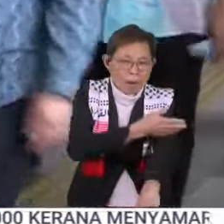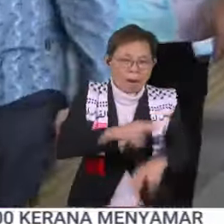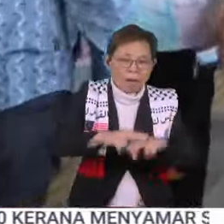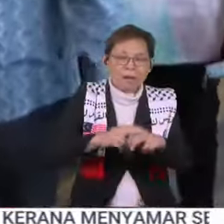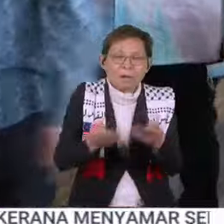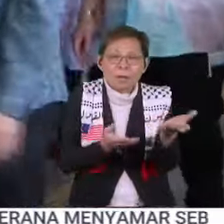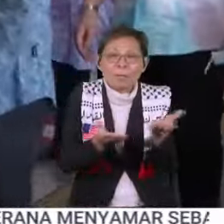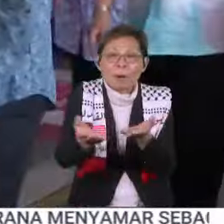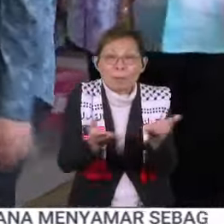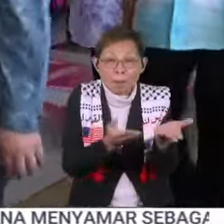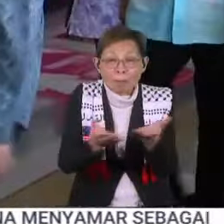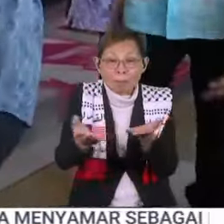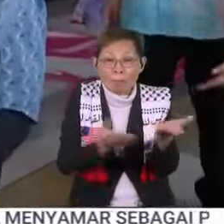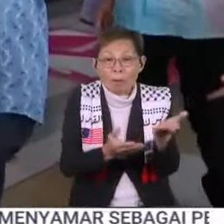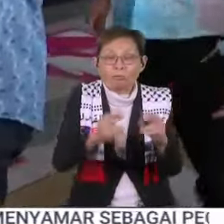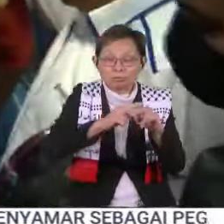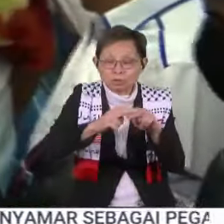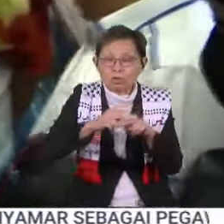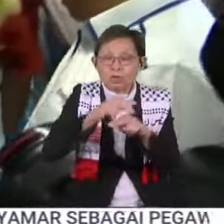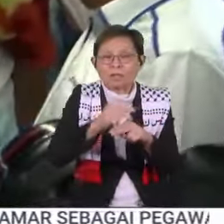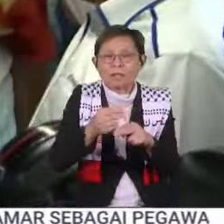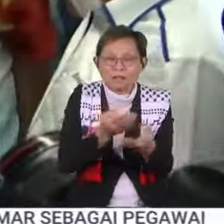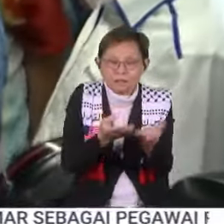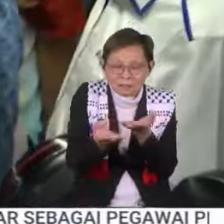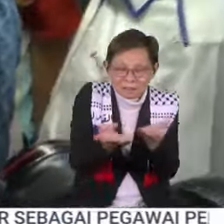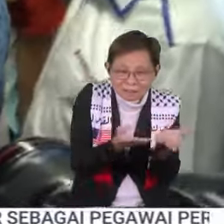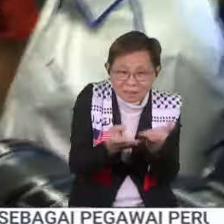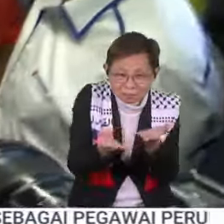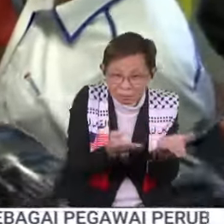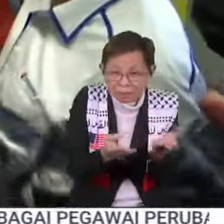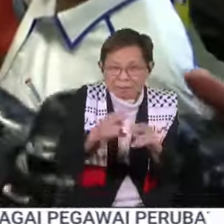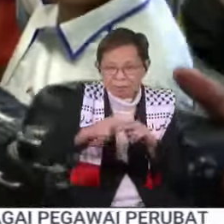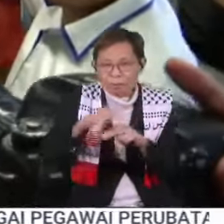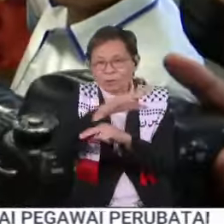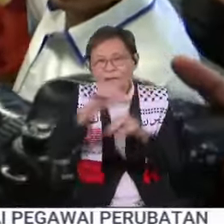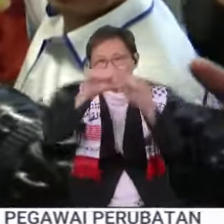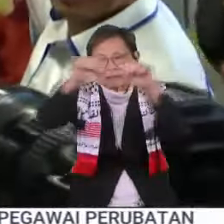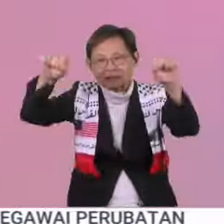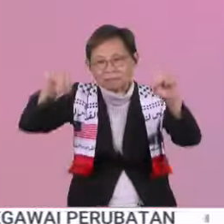perkhidmatan pengangkutan awam itu termasuk penyelenggaraan kenderaan dan stesen monorail.